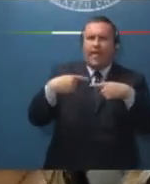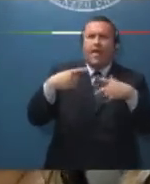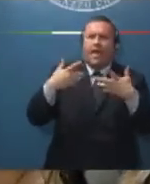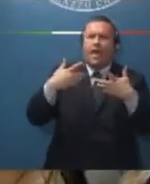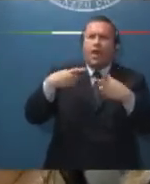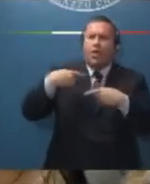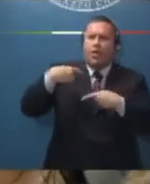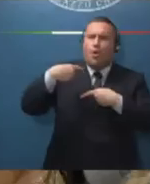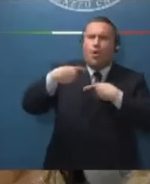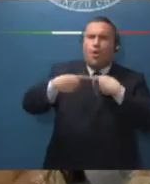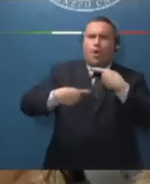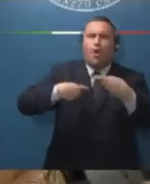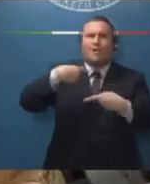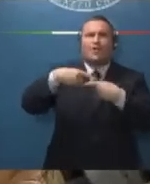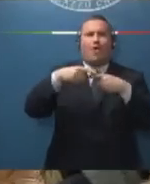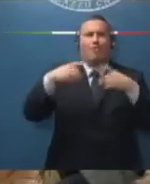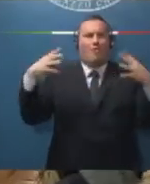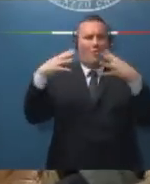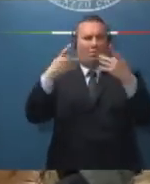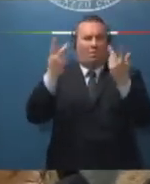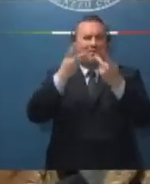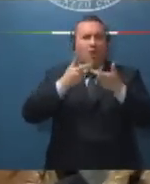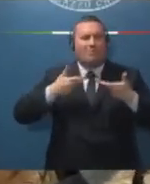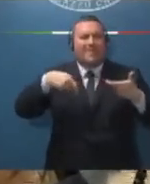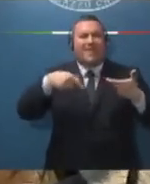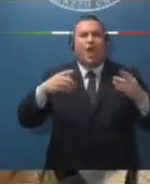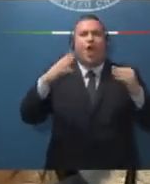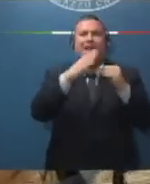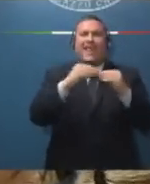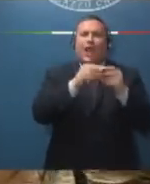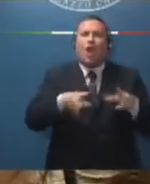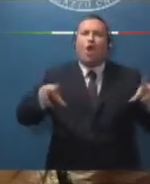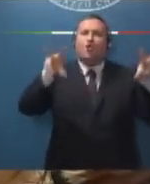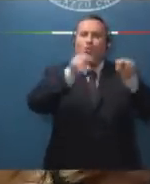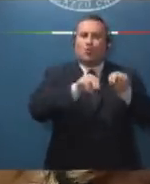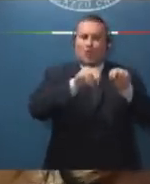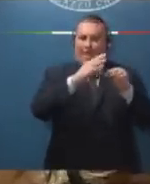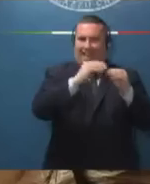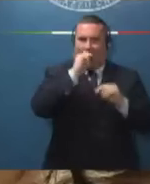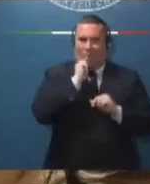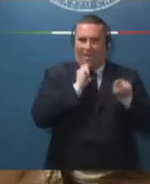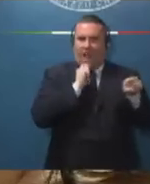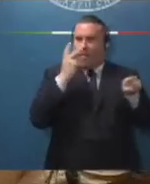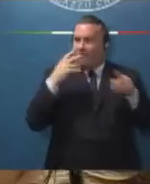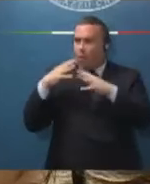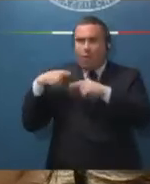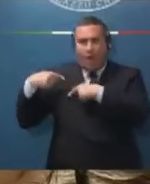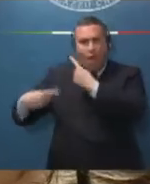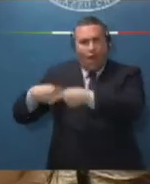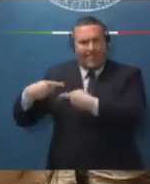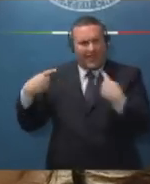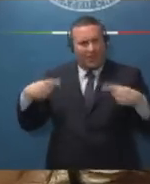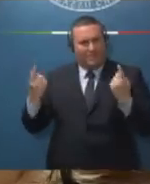ancora nella ricostruzione dell'Ucraina quando la guerra è ancora in corso si può sapere